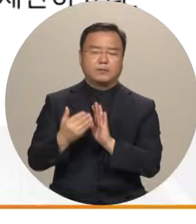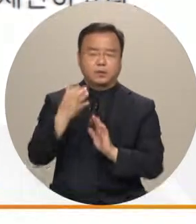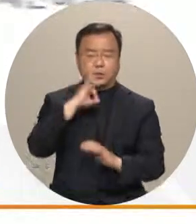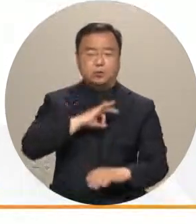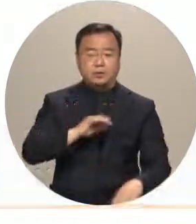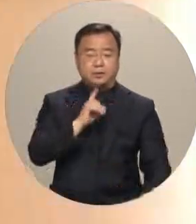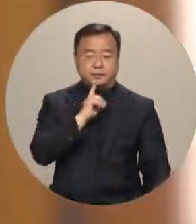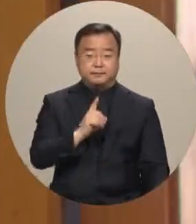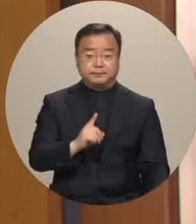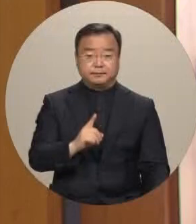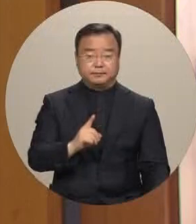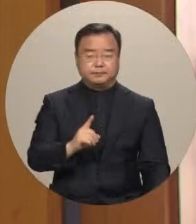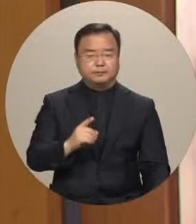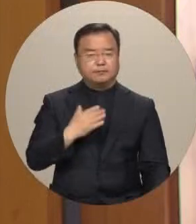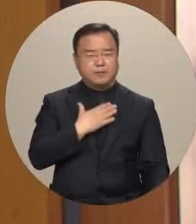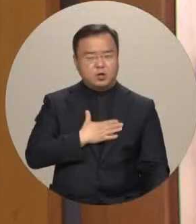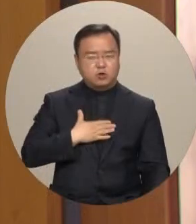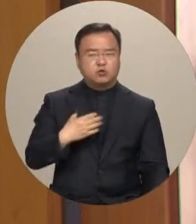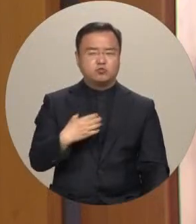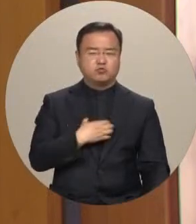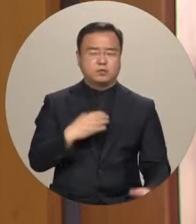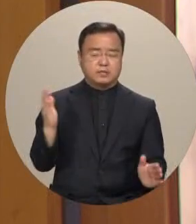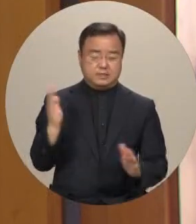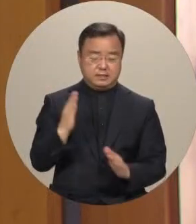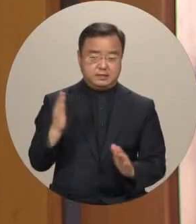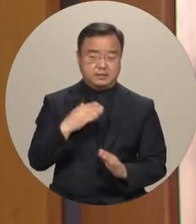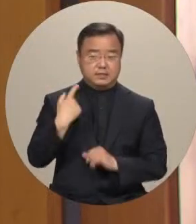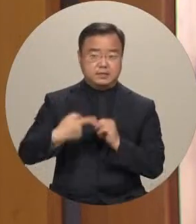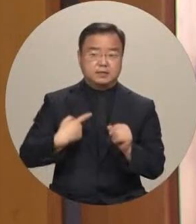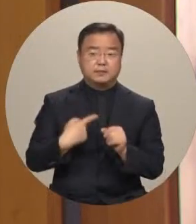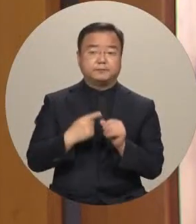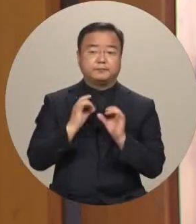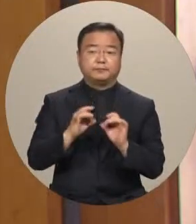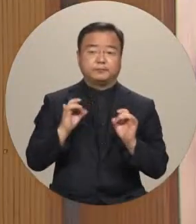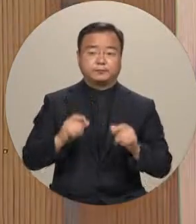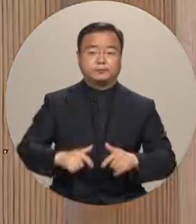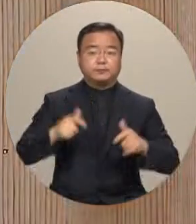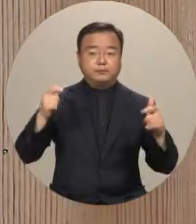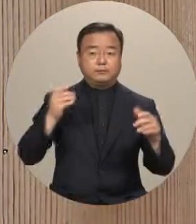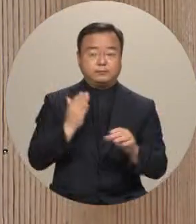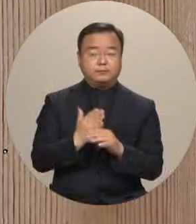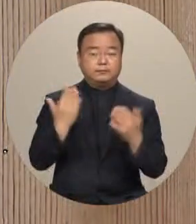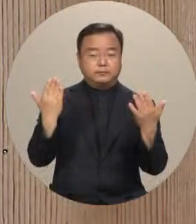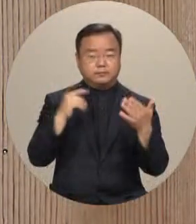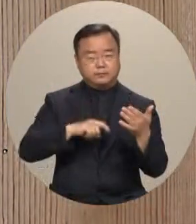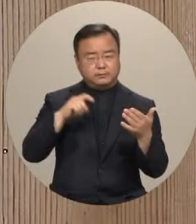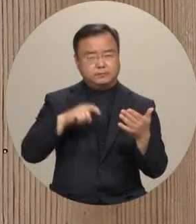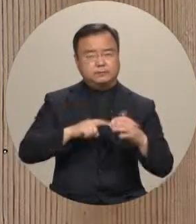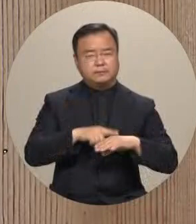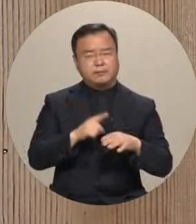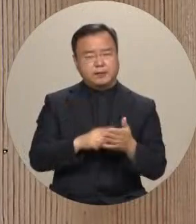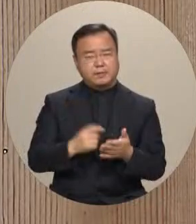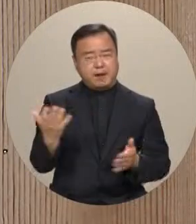있습니다. 정서위기 학생이 해마다 크게 늘고 있는 만큼 학교 안에서 마음 아픈 학생들을